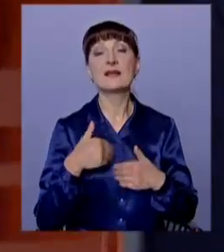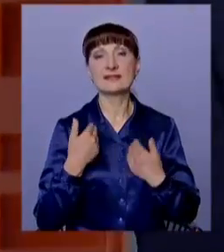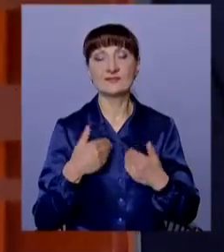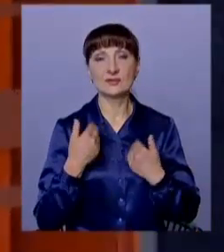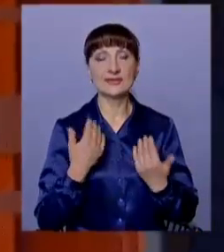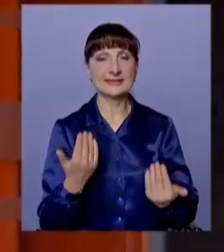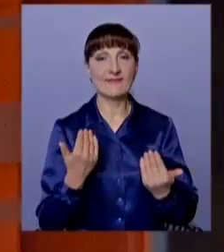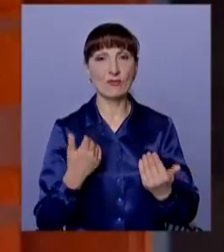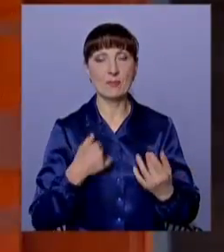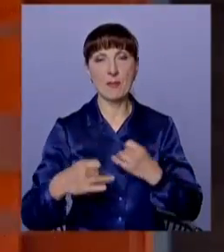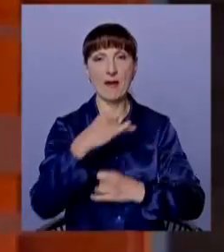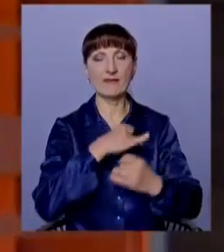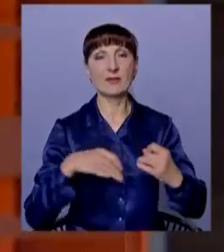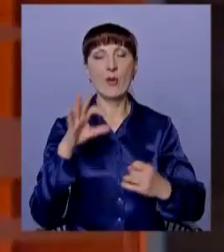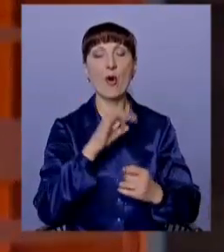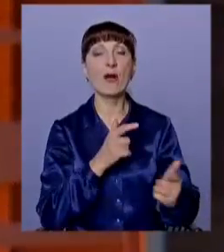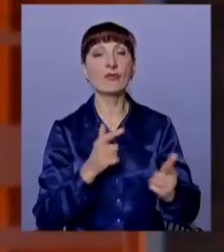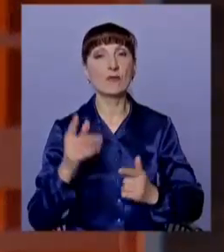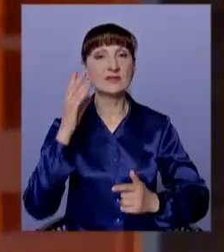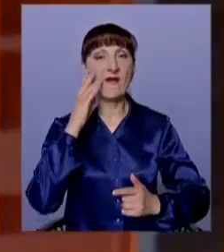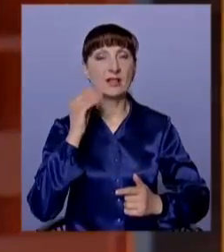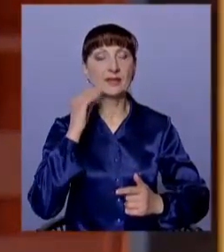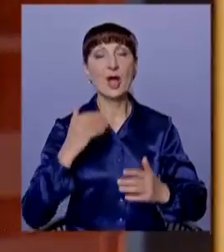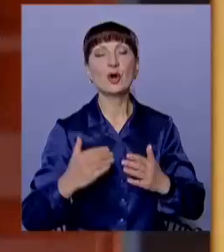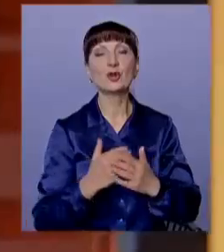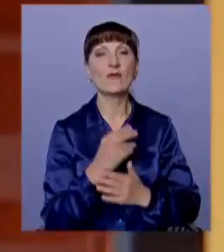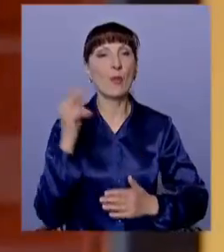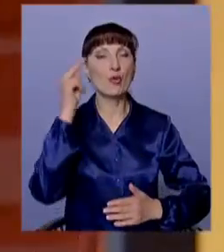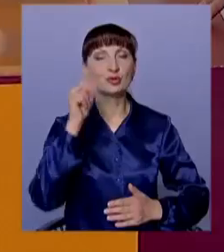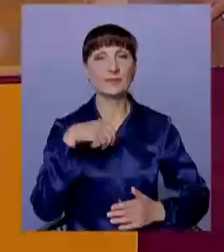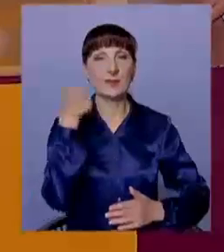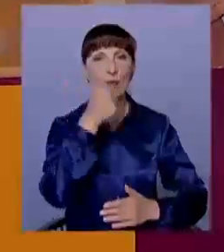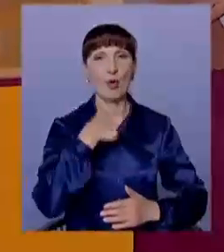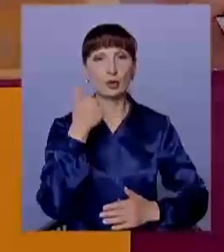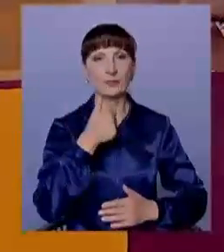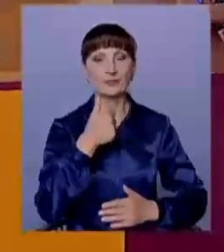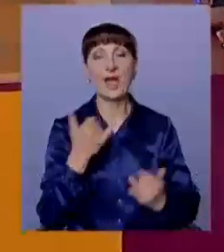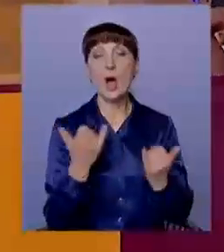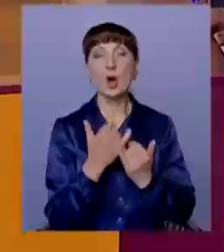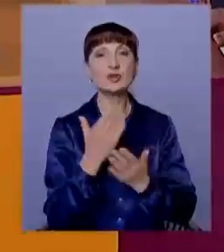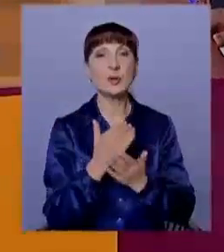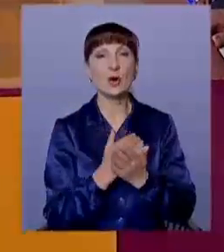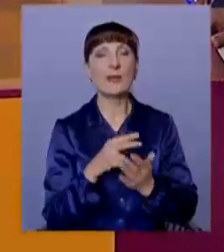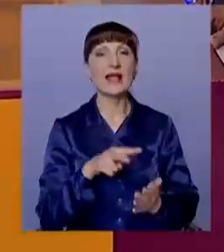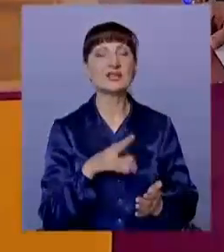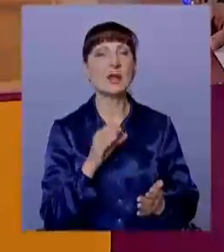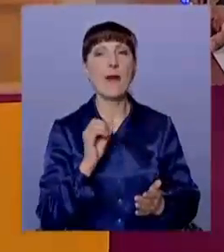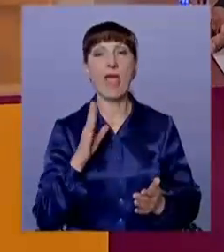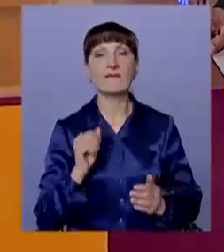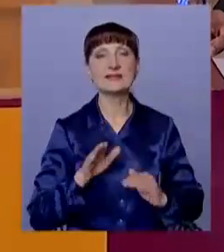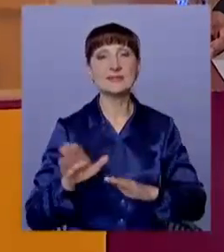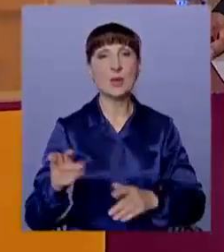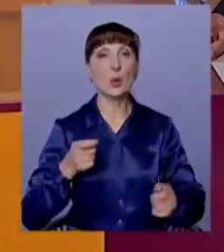здравствуйте, и сегодня мы поговорим о готовности Алматы к новому учебному году. Гость программы Лязат Жилкыбаева,